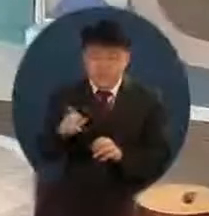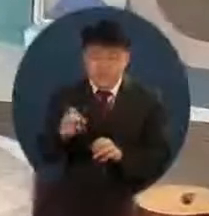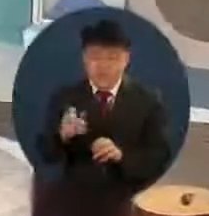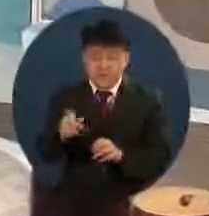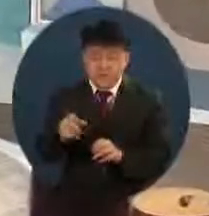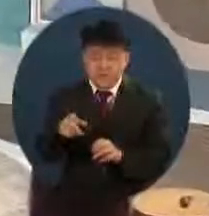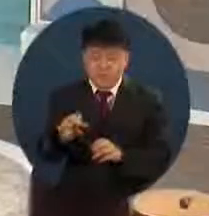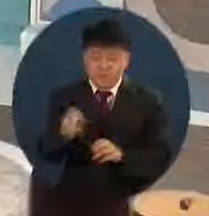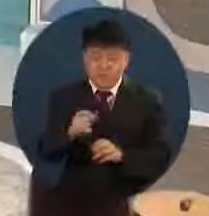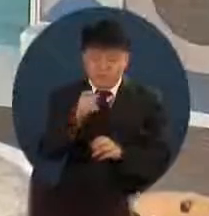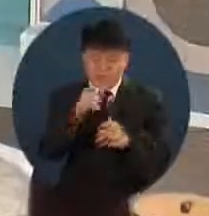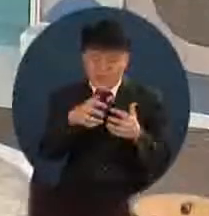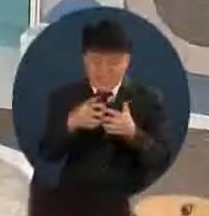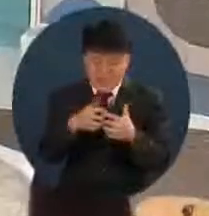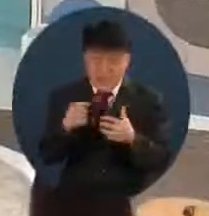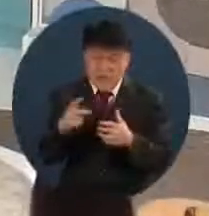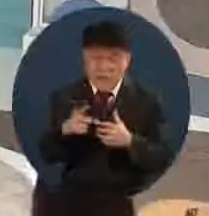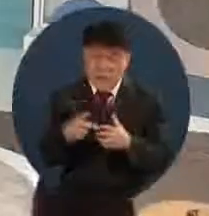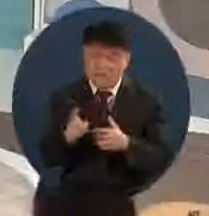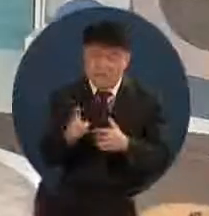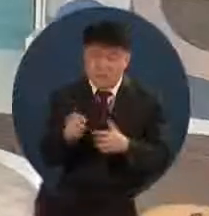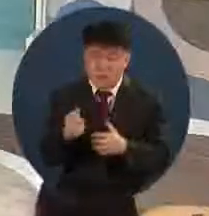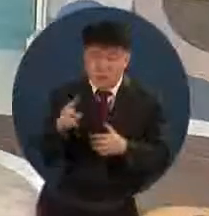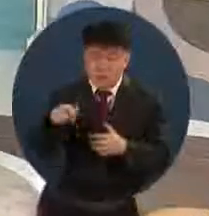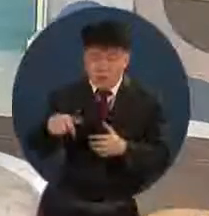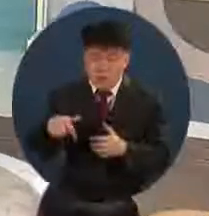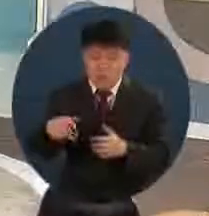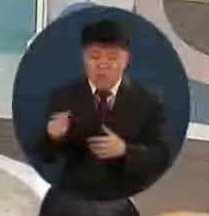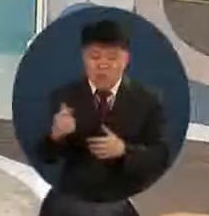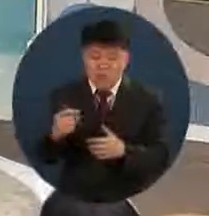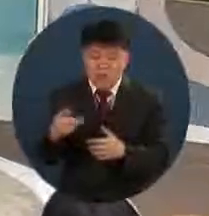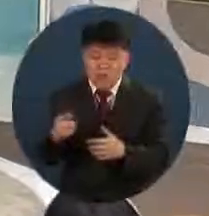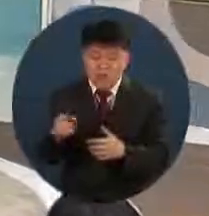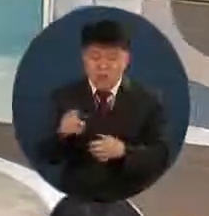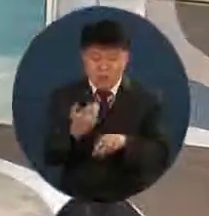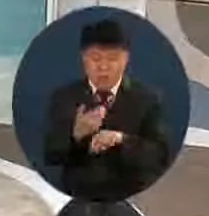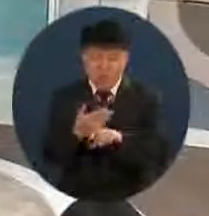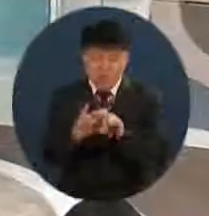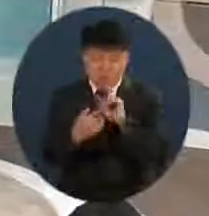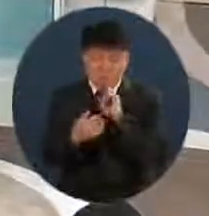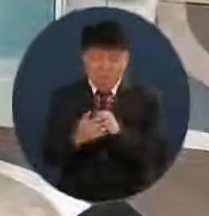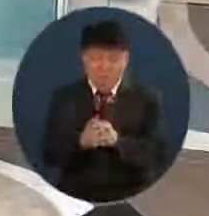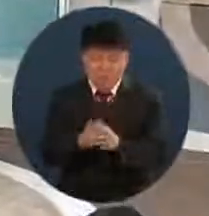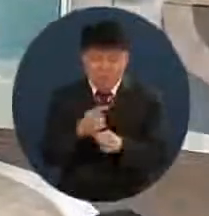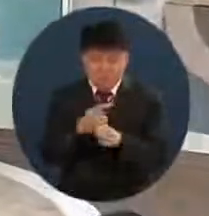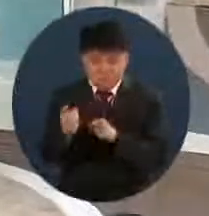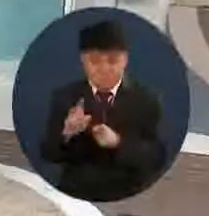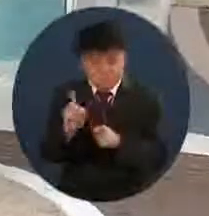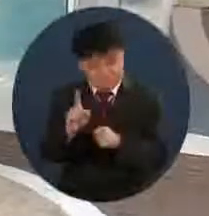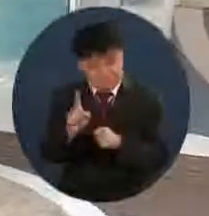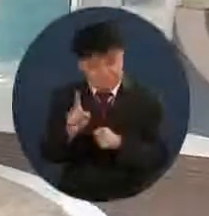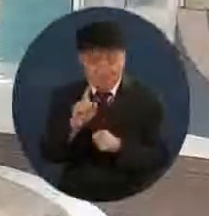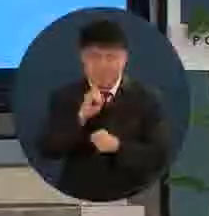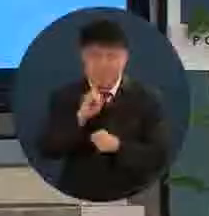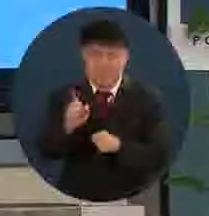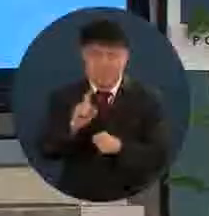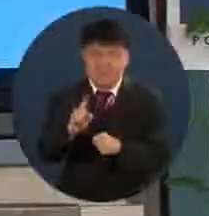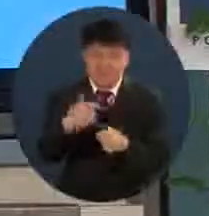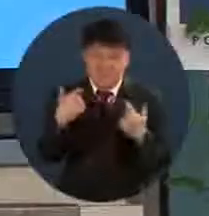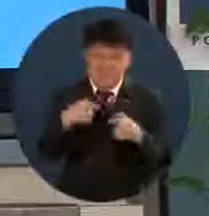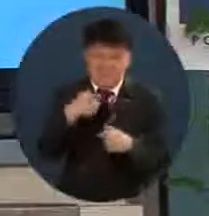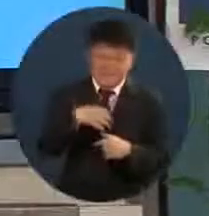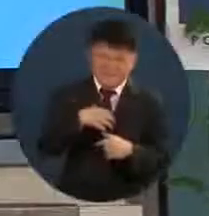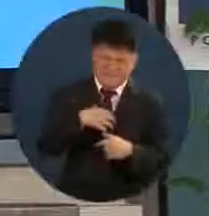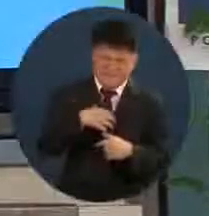하여튼 이 목성하고 토성이 달라요. 그러니까 그 아주 천문학자들이 아주 저 뭐라고 합니까? 눈에 가시라고